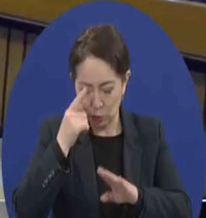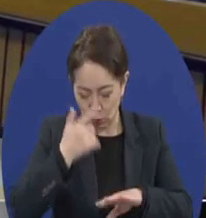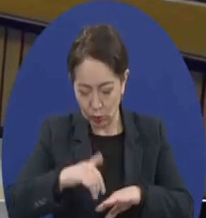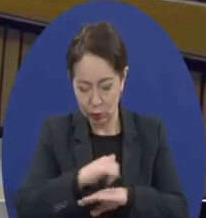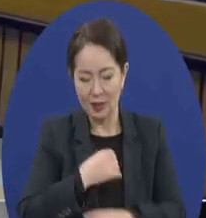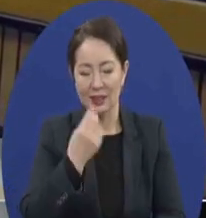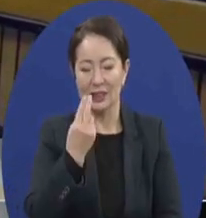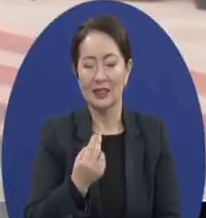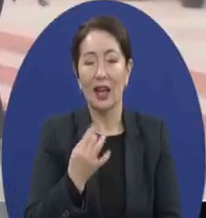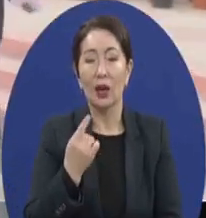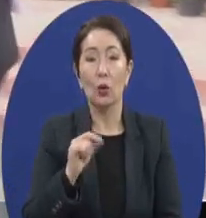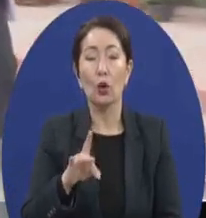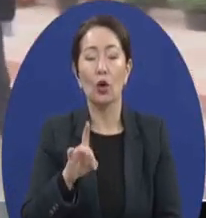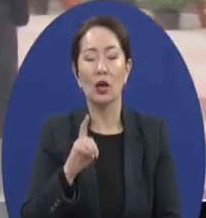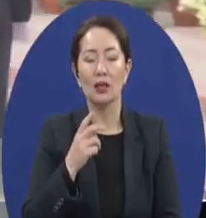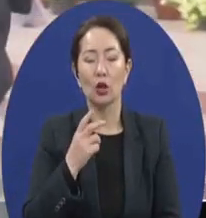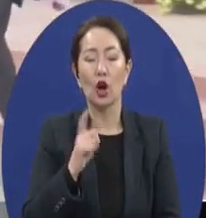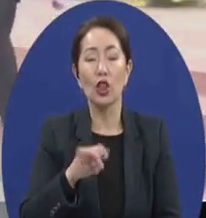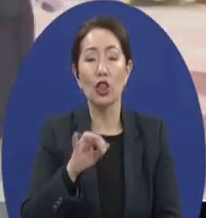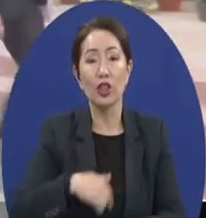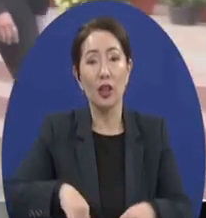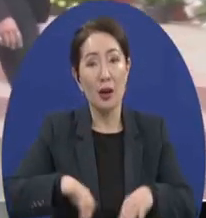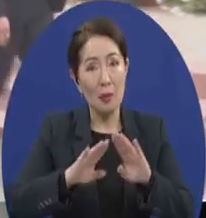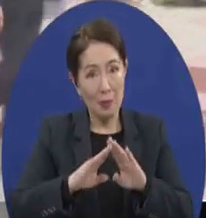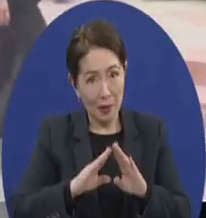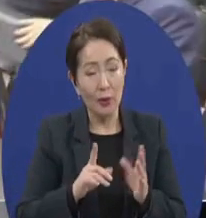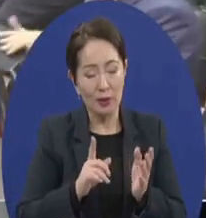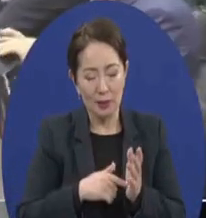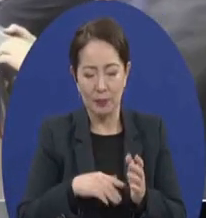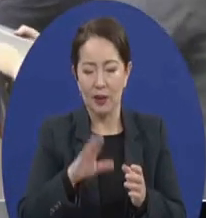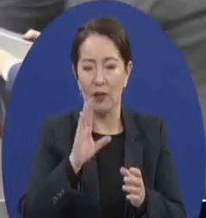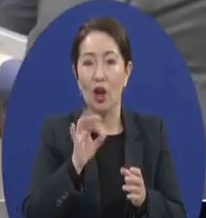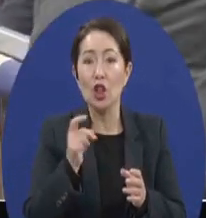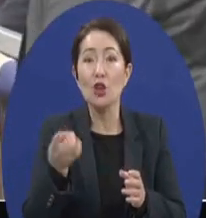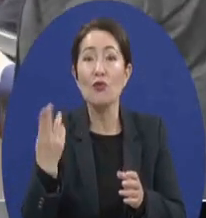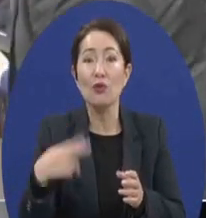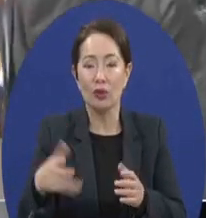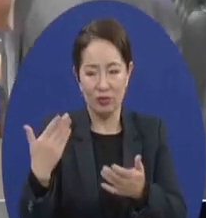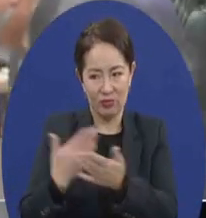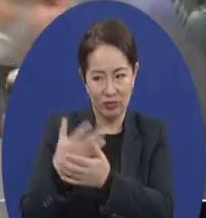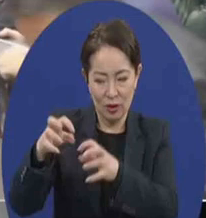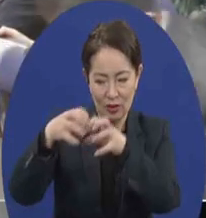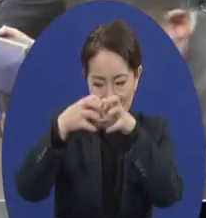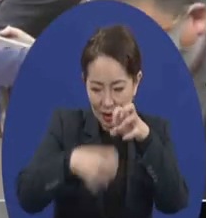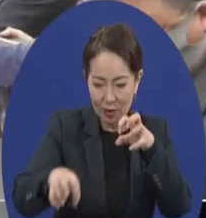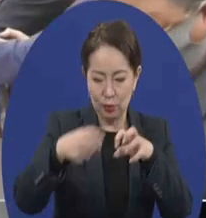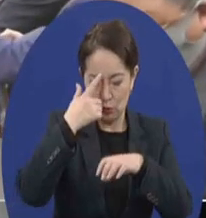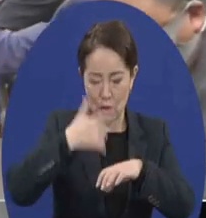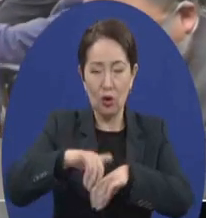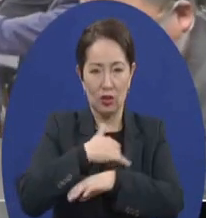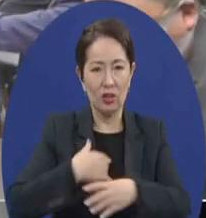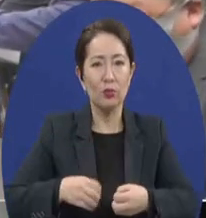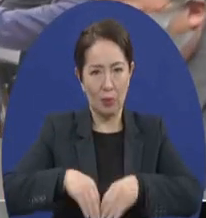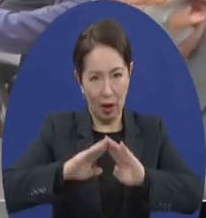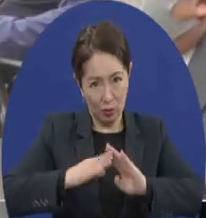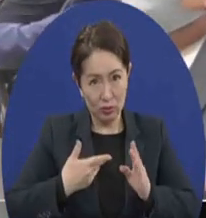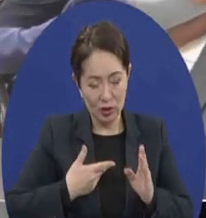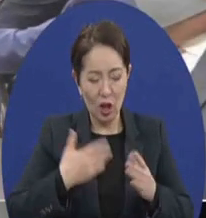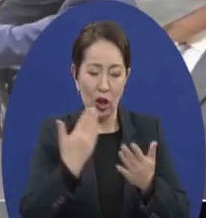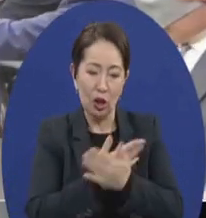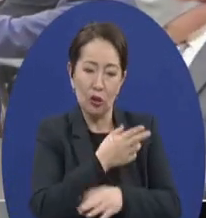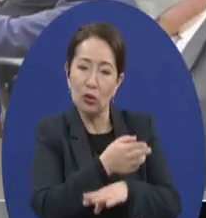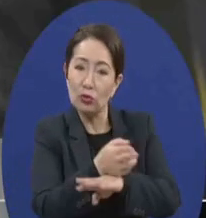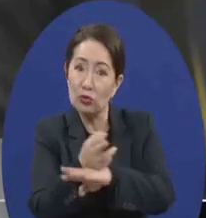хөндийг байгуулахад энэтхэгийн тусалц цаг авах, соёлын хамтын ажиллагааг өргөжүүлж, Болливуудын салбарыг Монголд байгуулах, кино зураг авалтыг Монгол хийх зэрэг